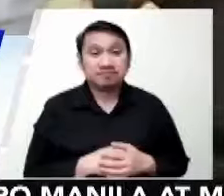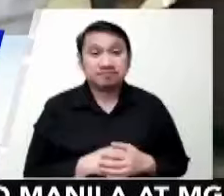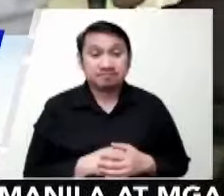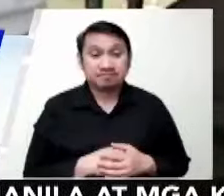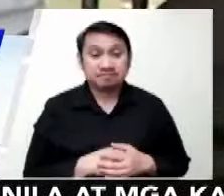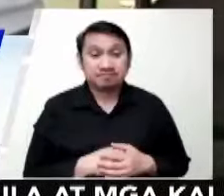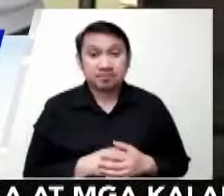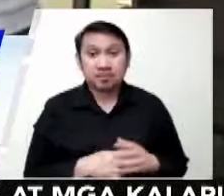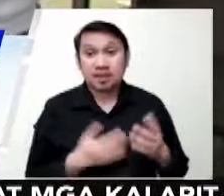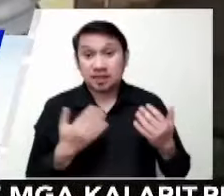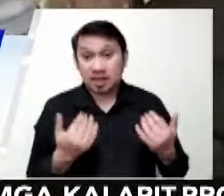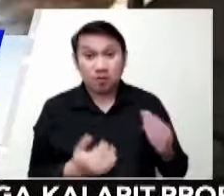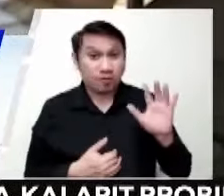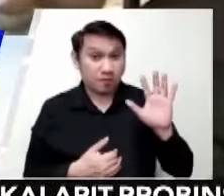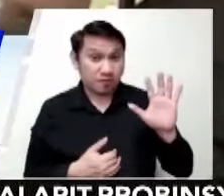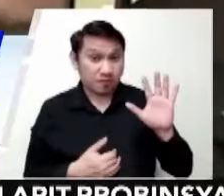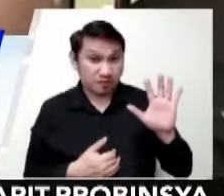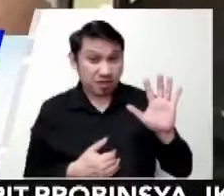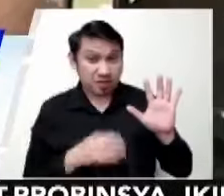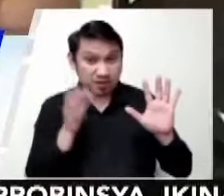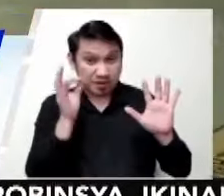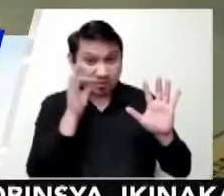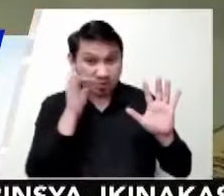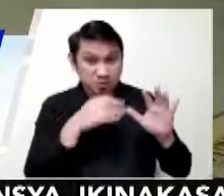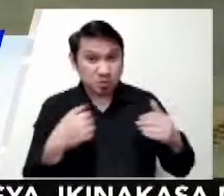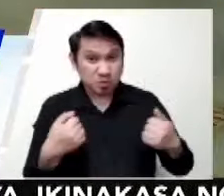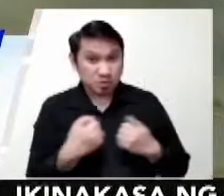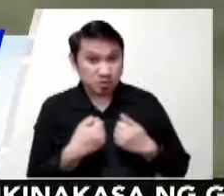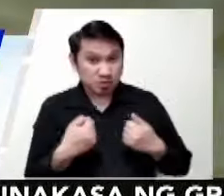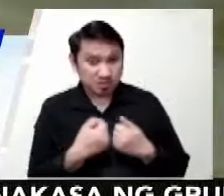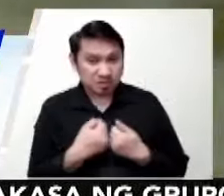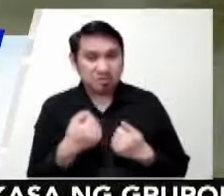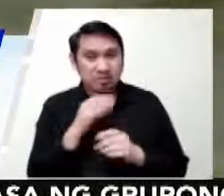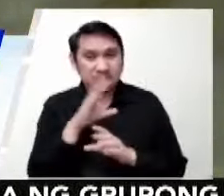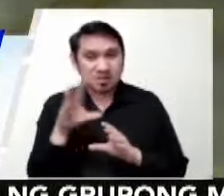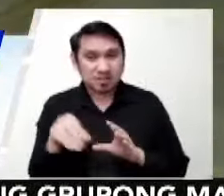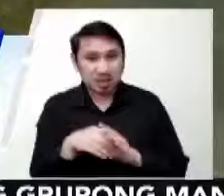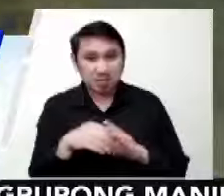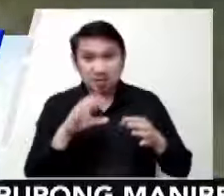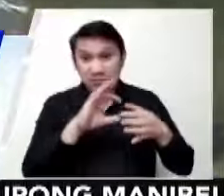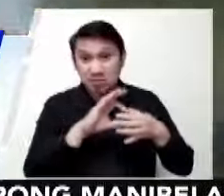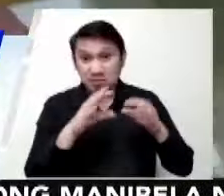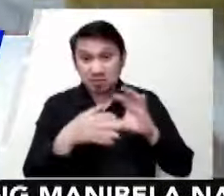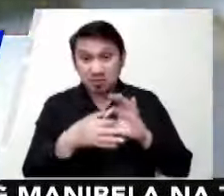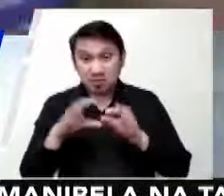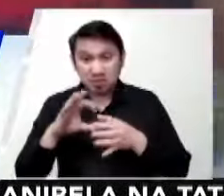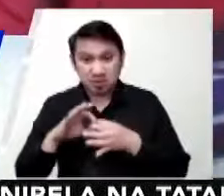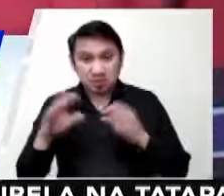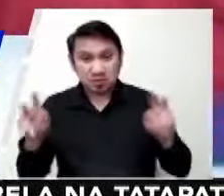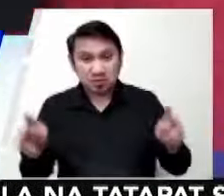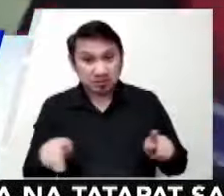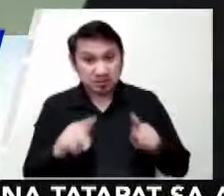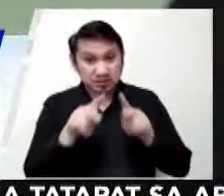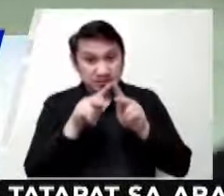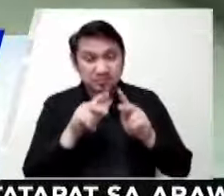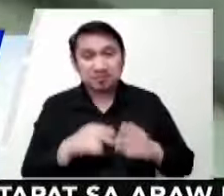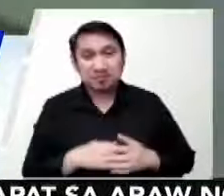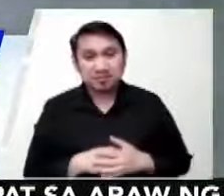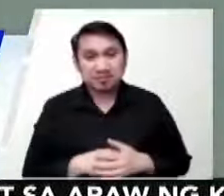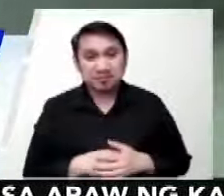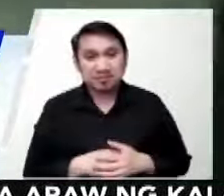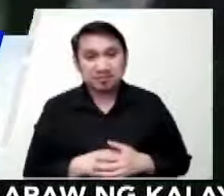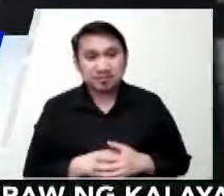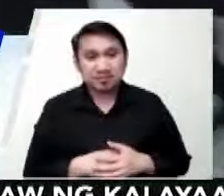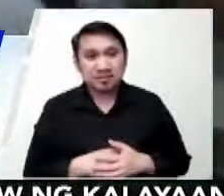Pinoy na ang pambato ng Pilipinas sa Paris Olympics. Ayon kay National Coach at 1992 Boxing Olympian Ronald Chavez, malaki ang chance